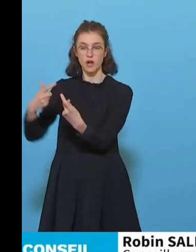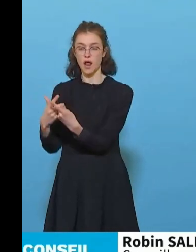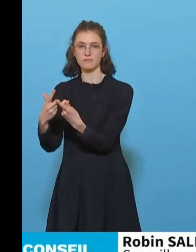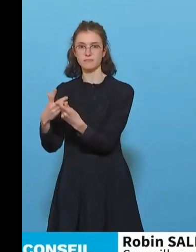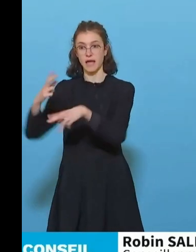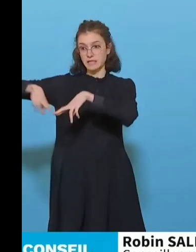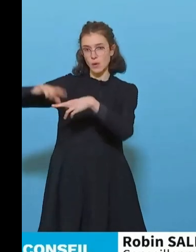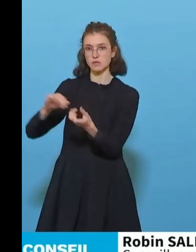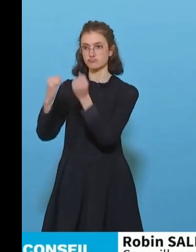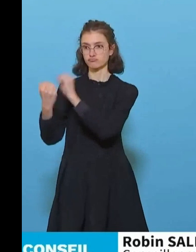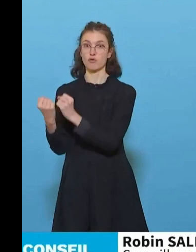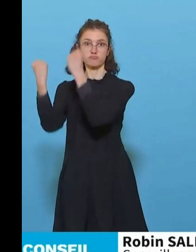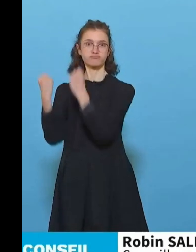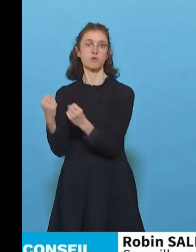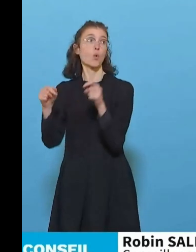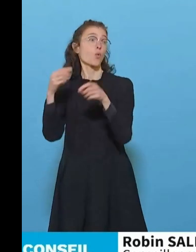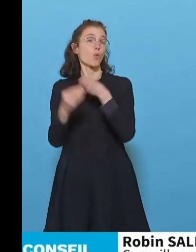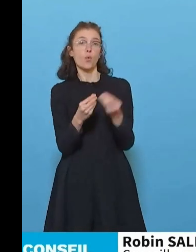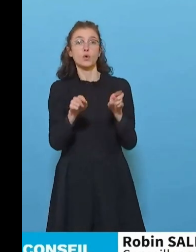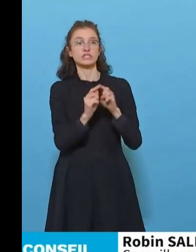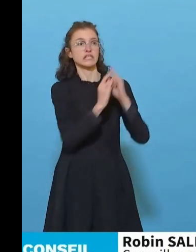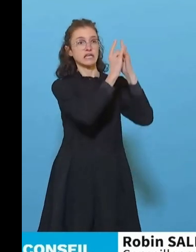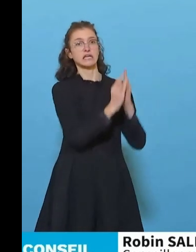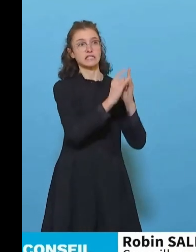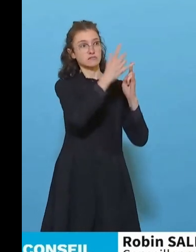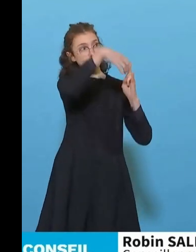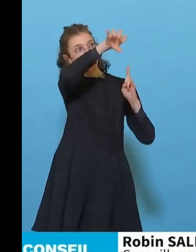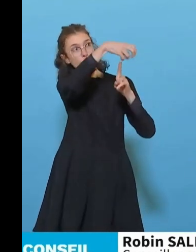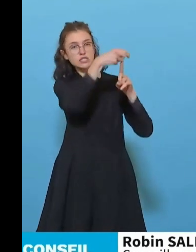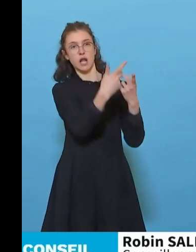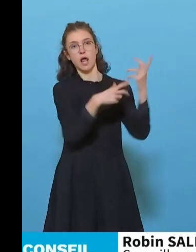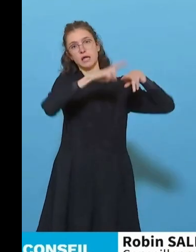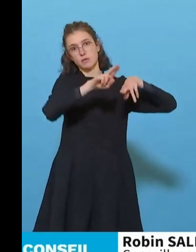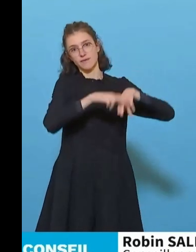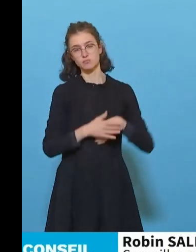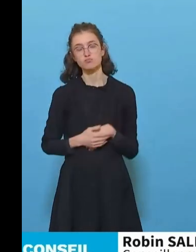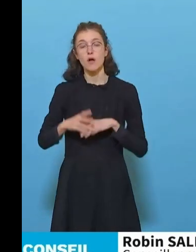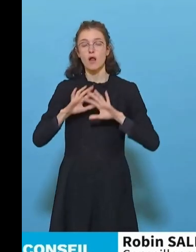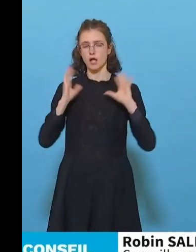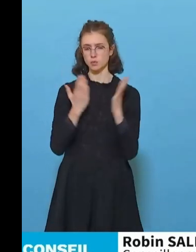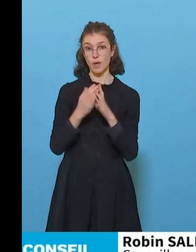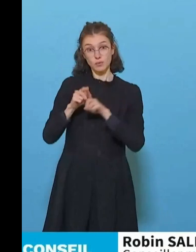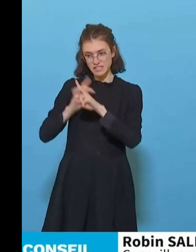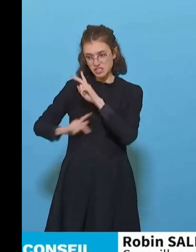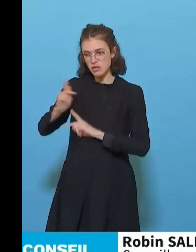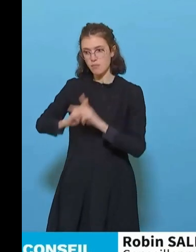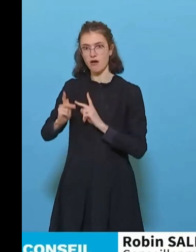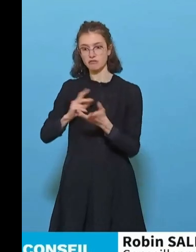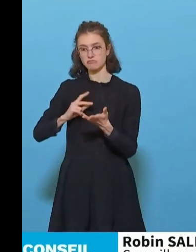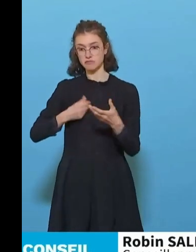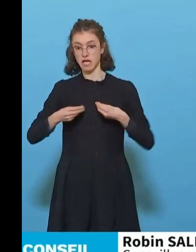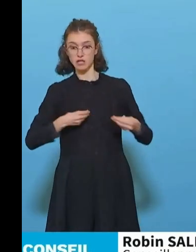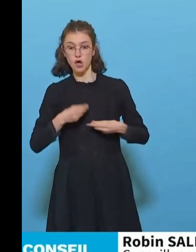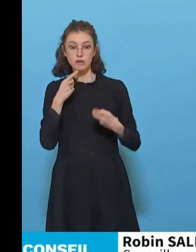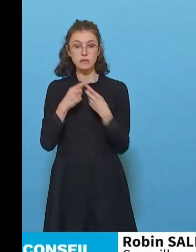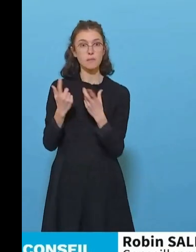exemple. Ces investissements permettront aussi de poursuivre le schéma directeur des écoles avec la livraison prochaine de